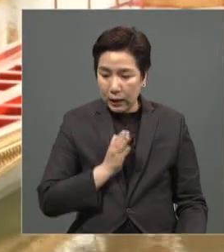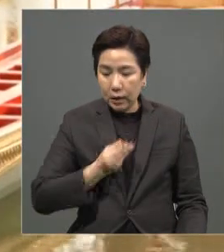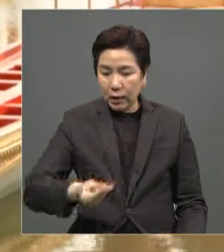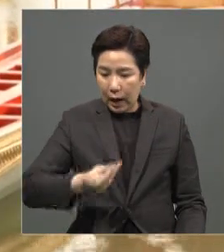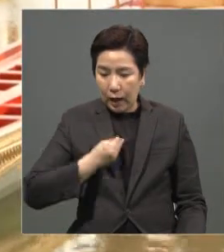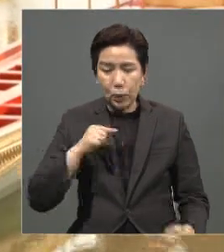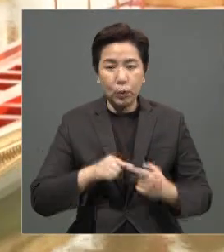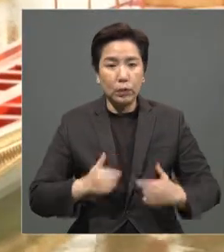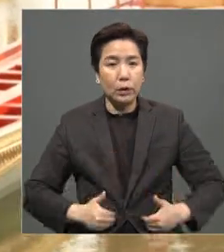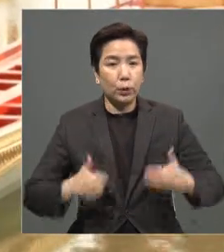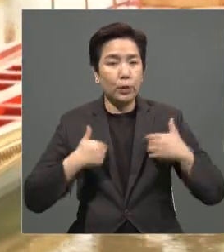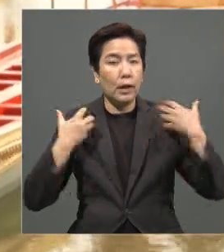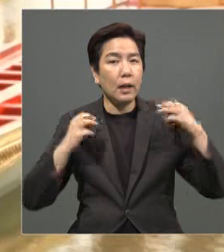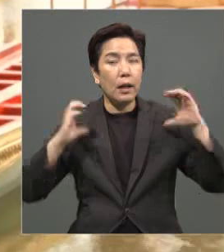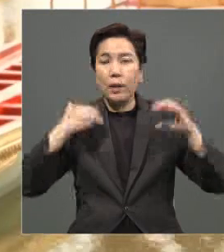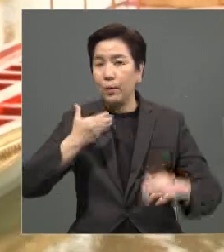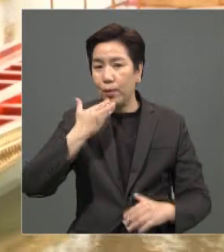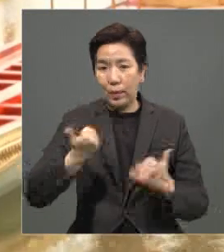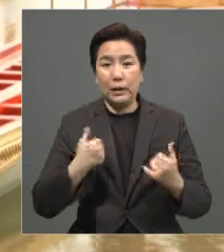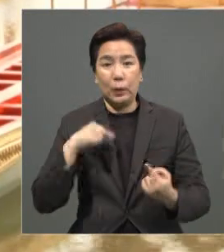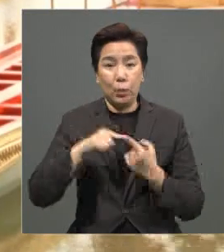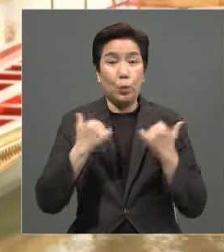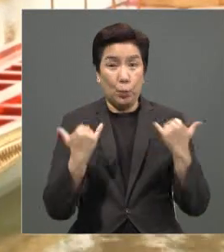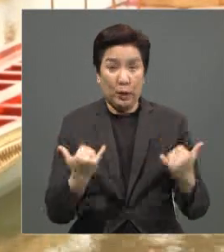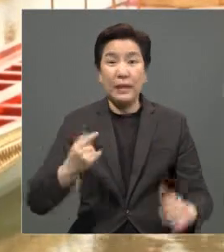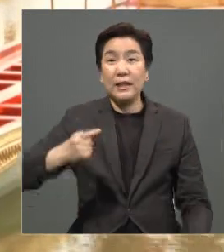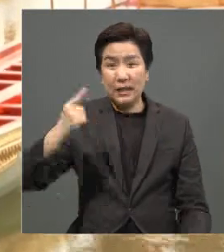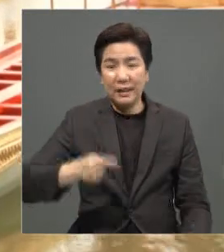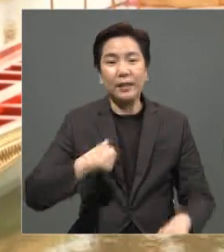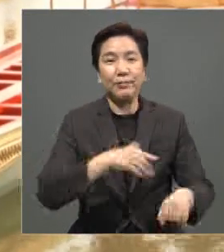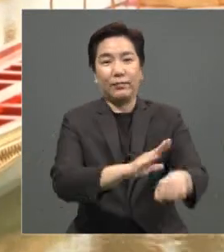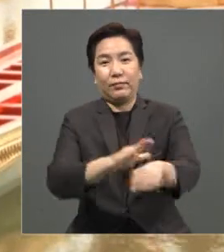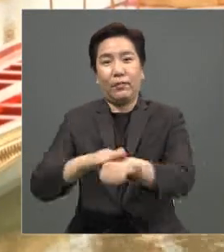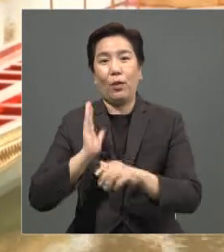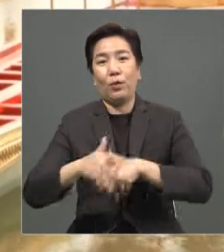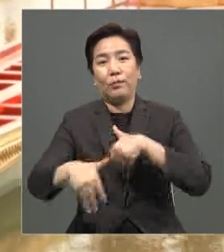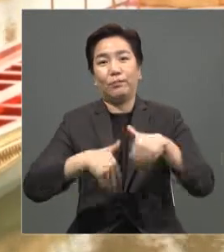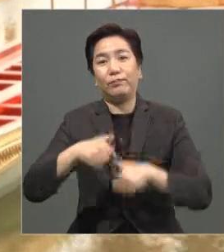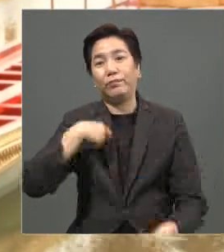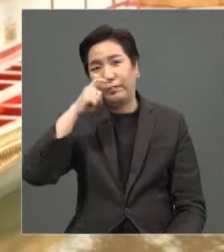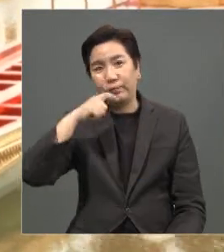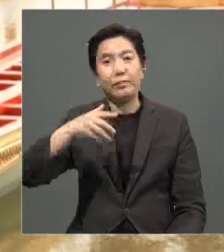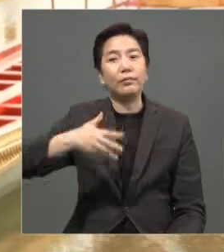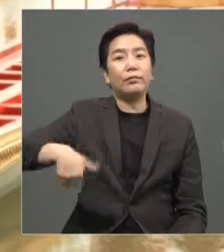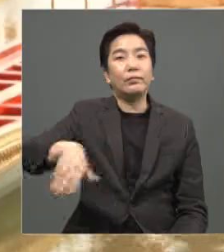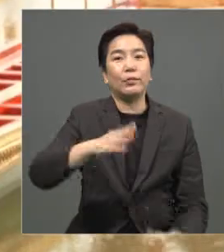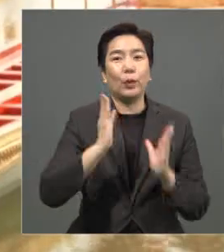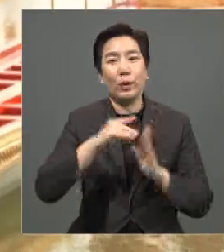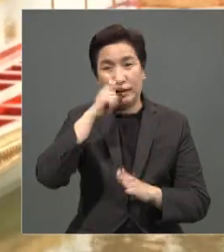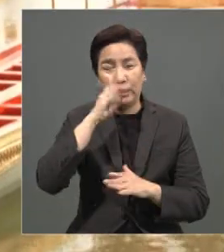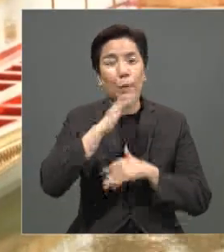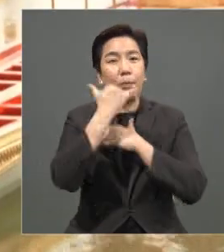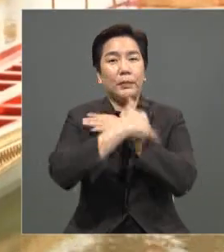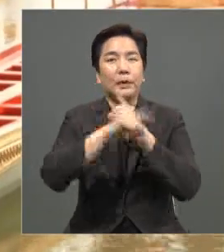จในชีวิตรับราชการมาครับผม วันนี้เป็นวันจริงแล้วนะครับก็ขอเชิญชวนพ่อแม่พี่น้องคนไทยแล้วก็ชาวต่างประเทศ